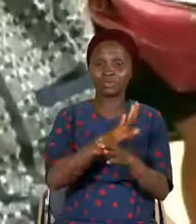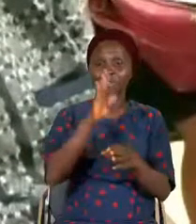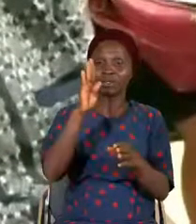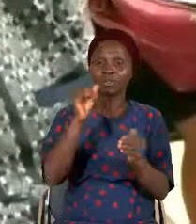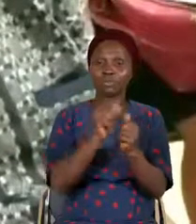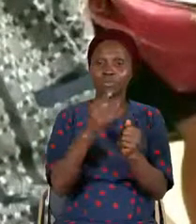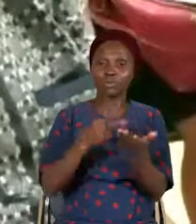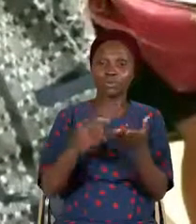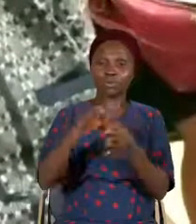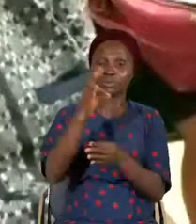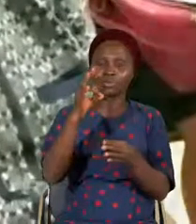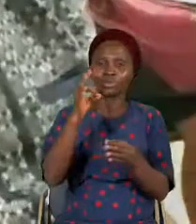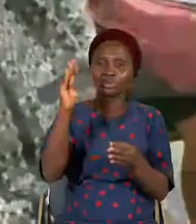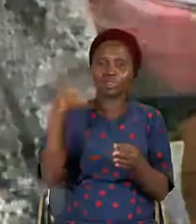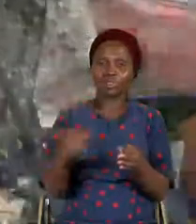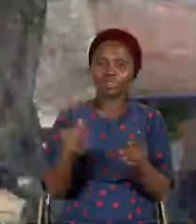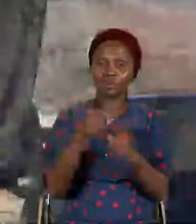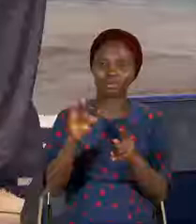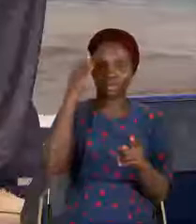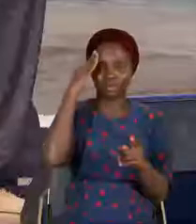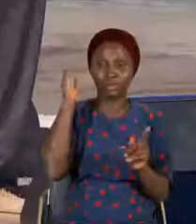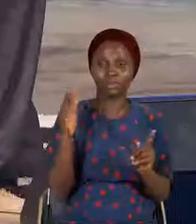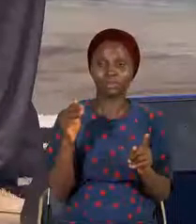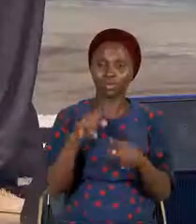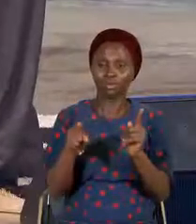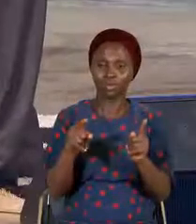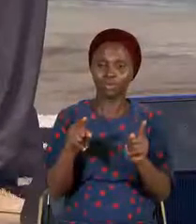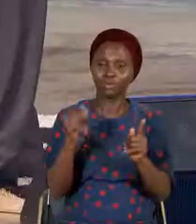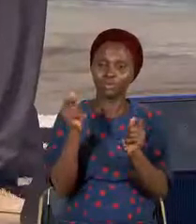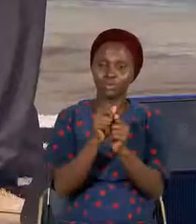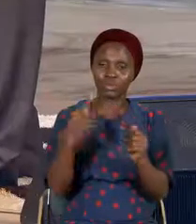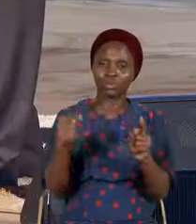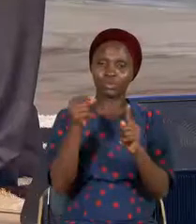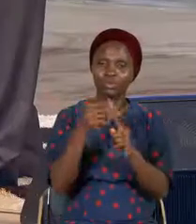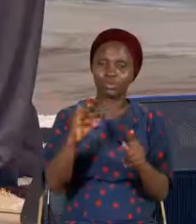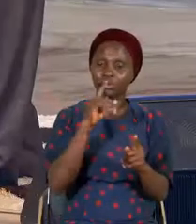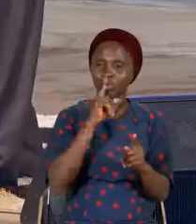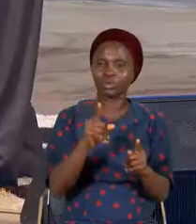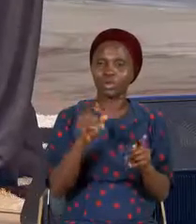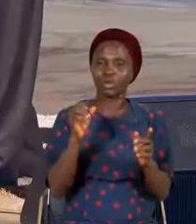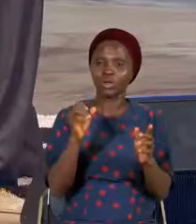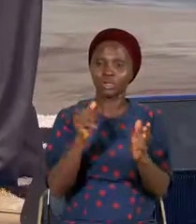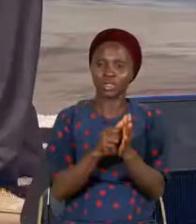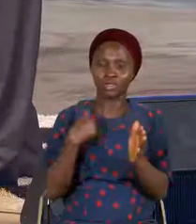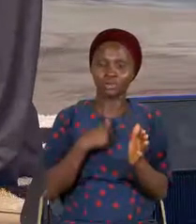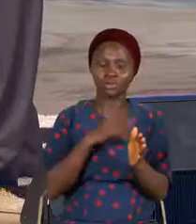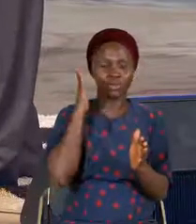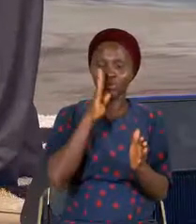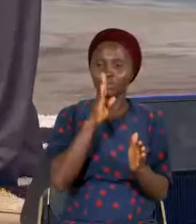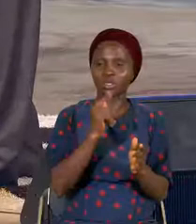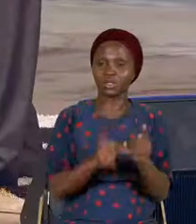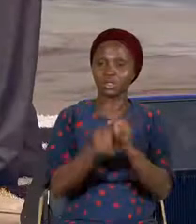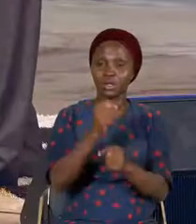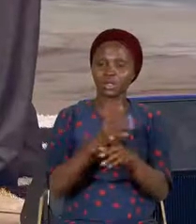Mais il nous a engendré selon sa volonté par la parole de vérité, afin que nous soyons en